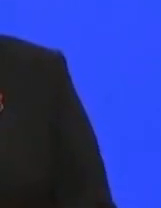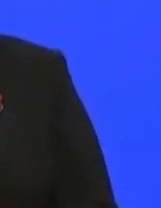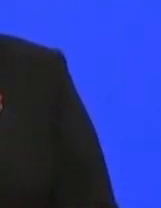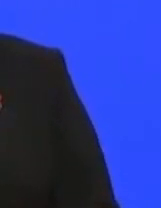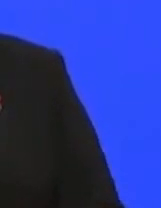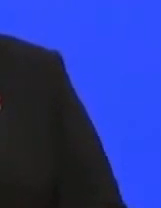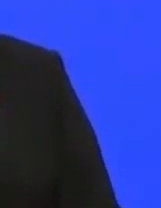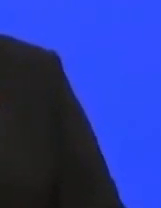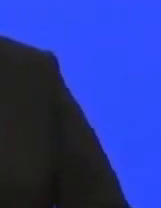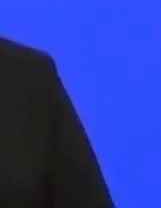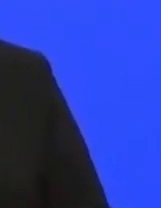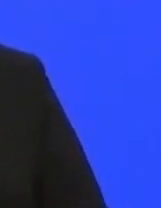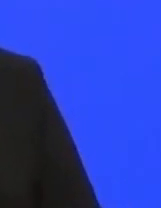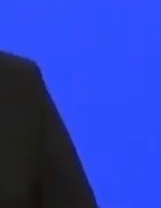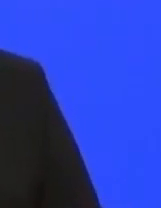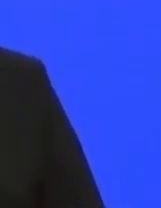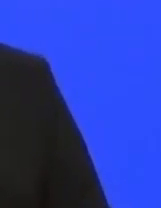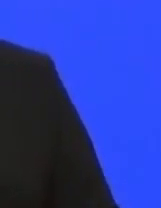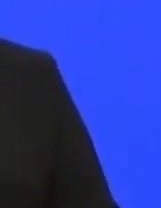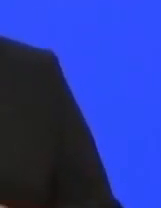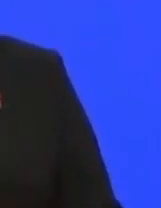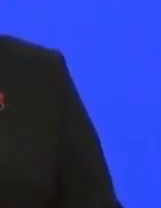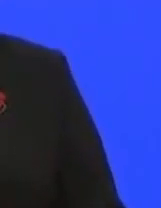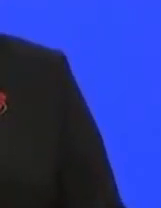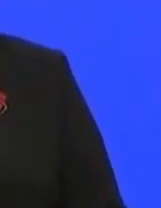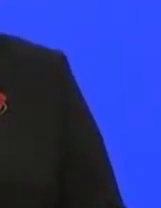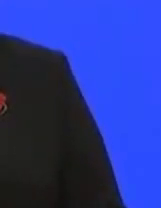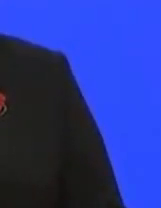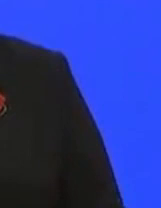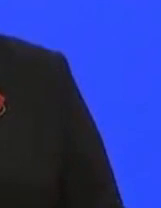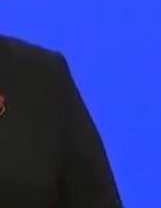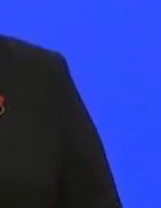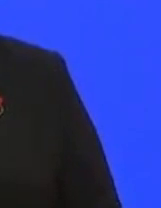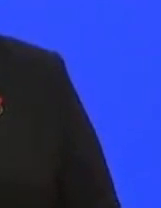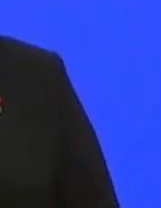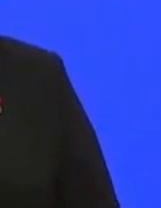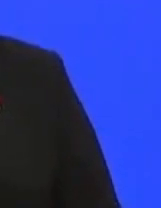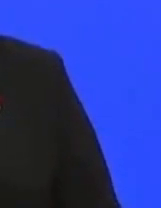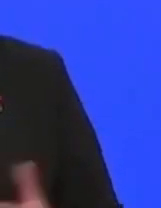A s tim je naravno... Mi smo